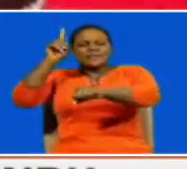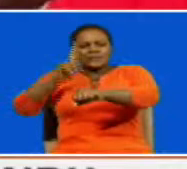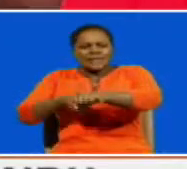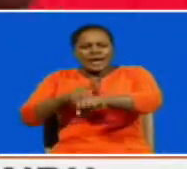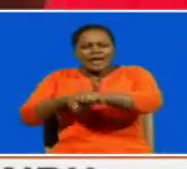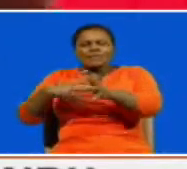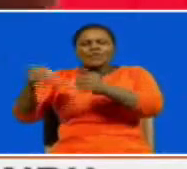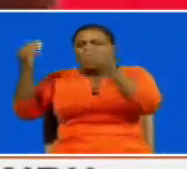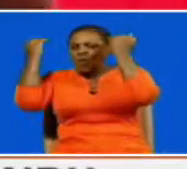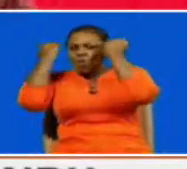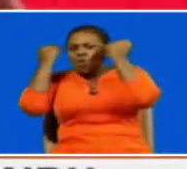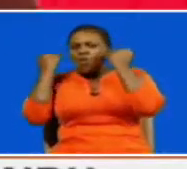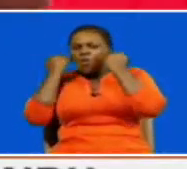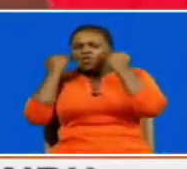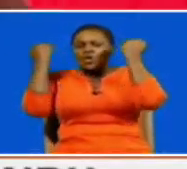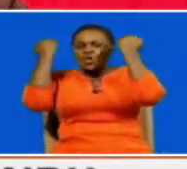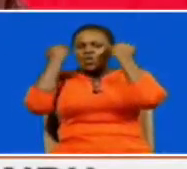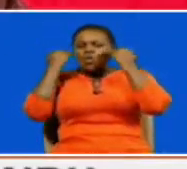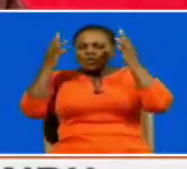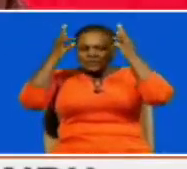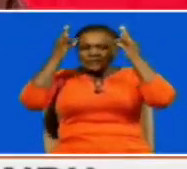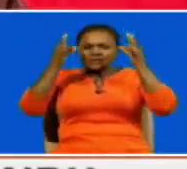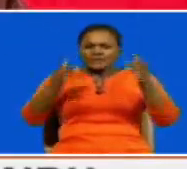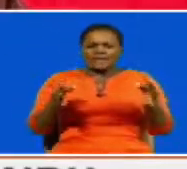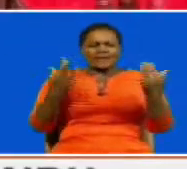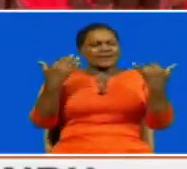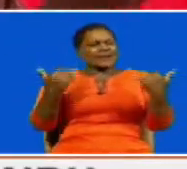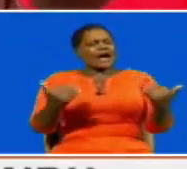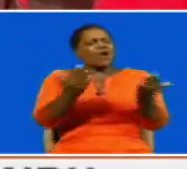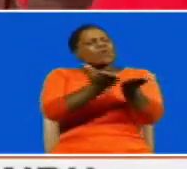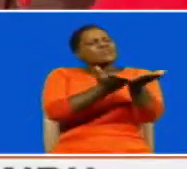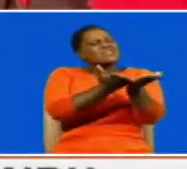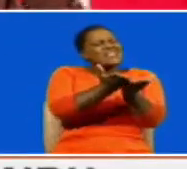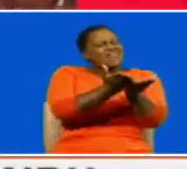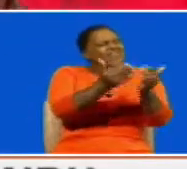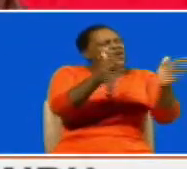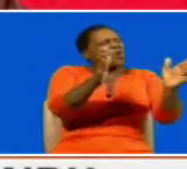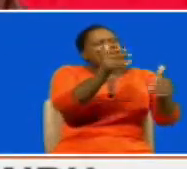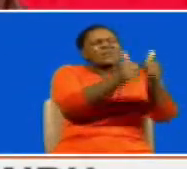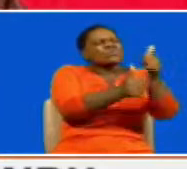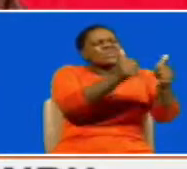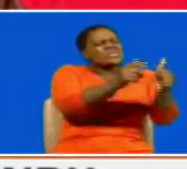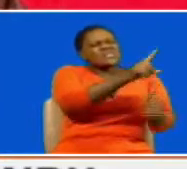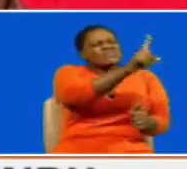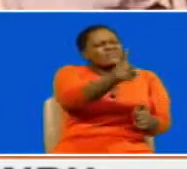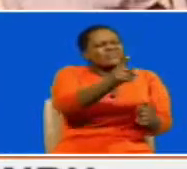wakati tulienda kotini, kotini ikaamua. Sasa hii saba mnatuambia tufungue ni gani?